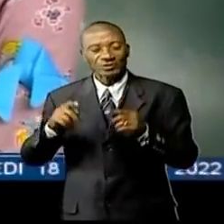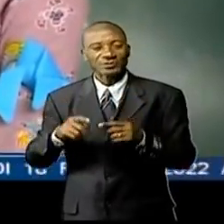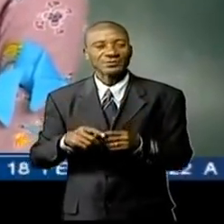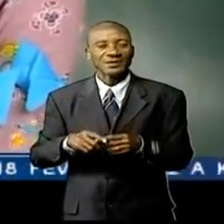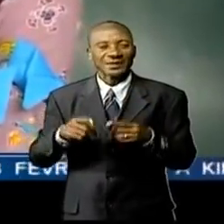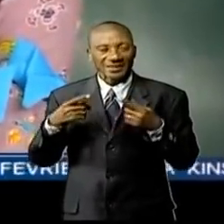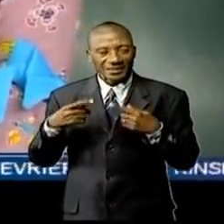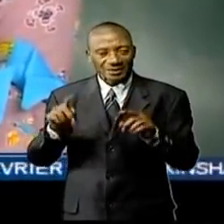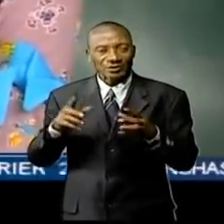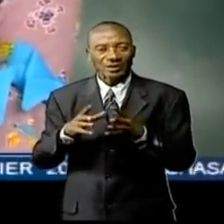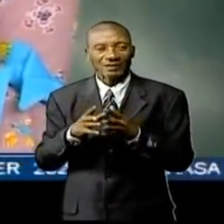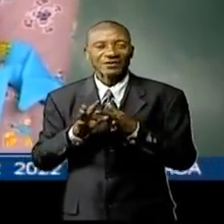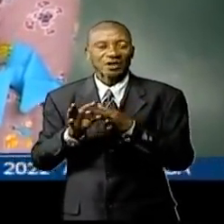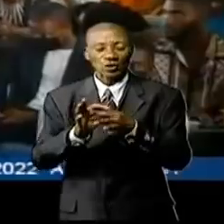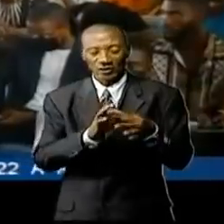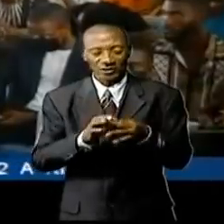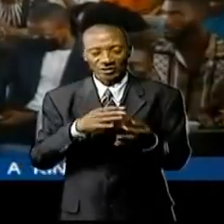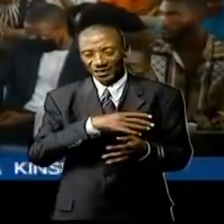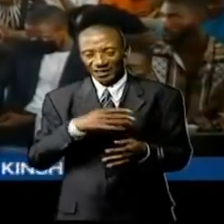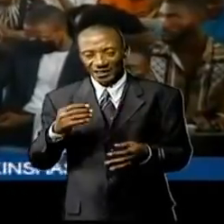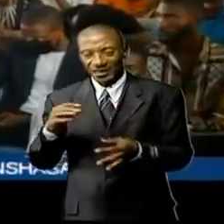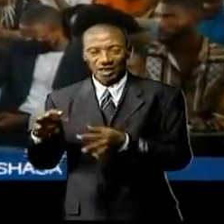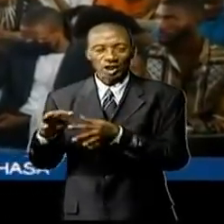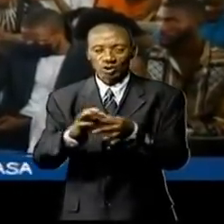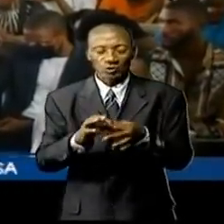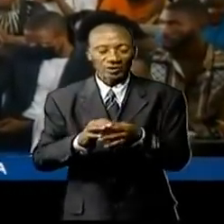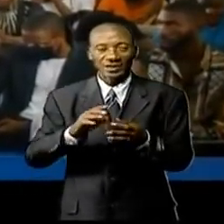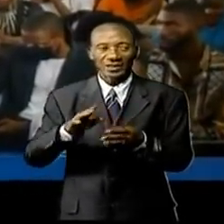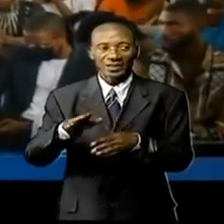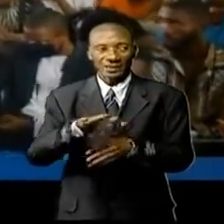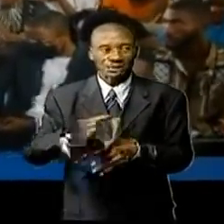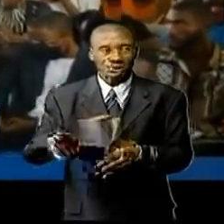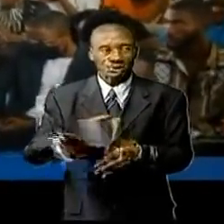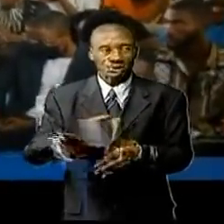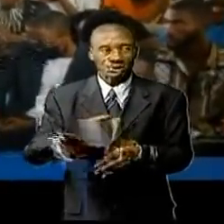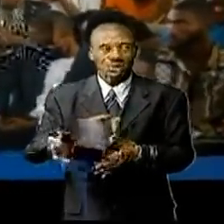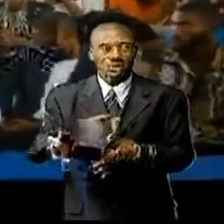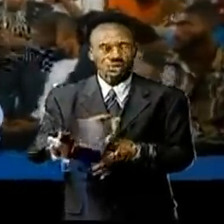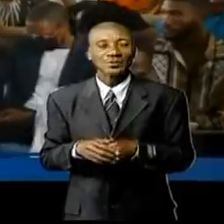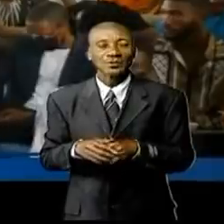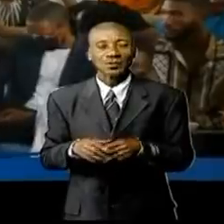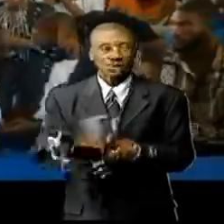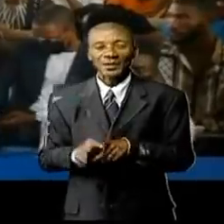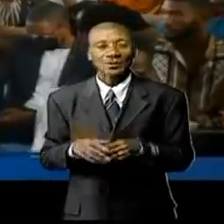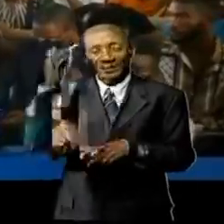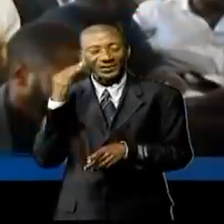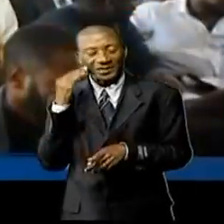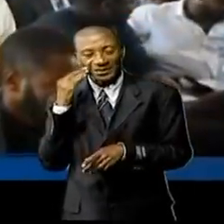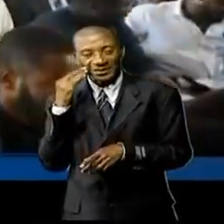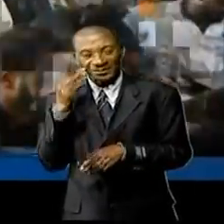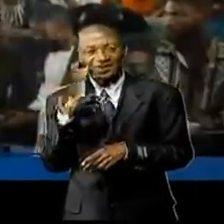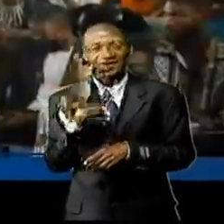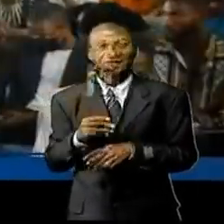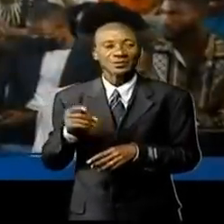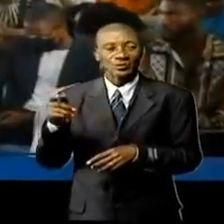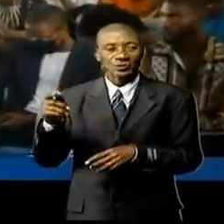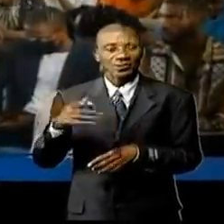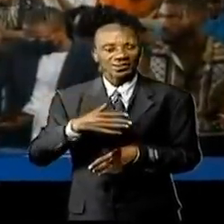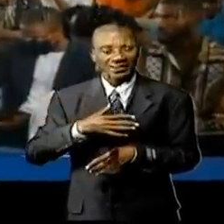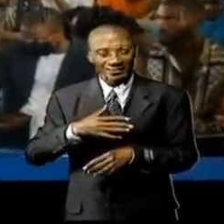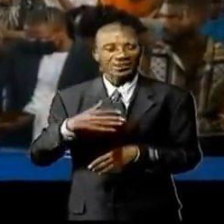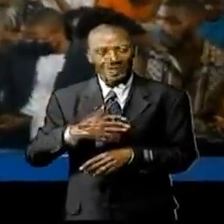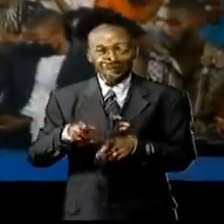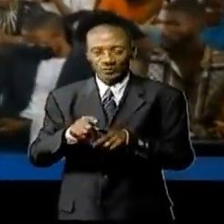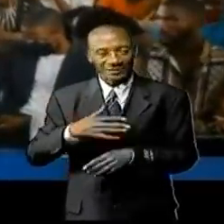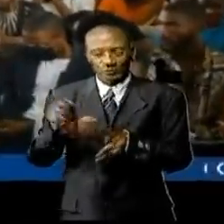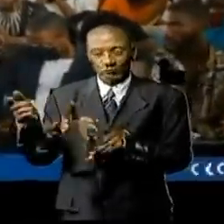cohésion et l'unité nationale, a dit la ministre près le président de la République, Nana Manuanina, qui était parmi les